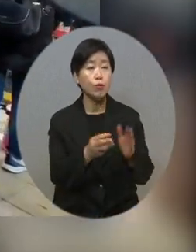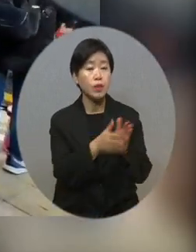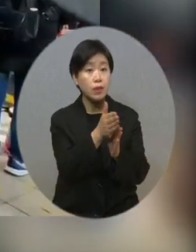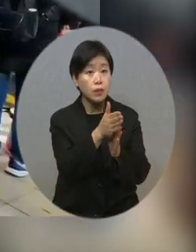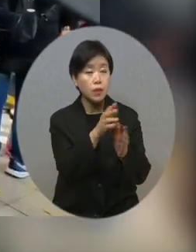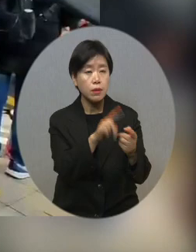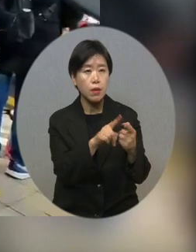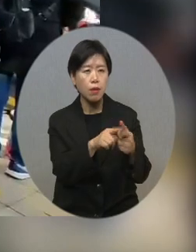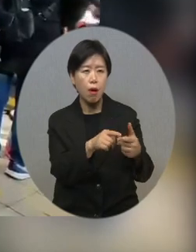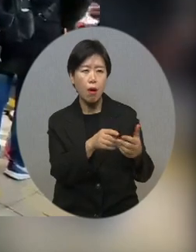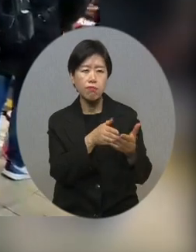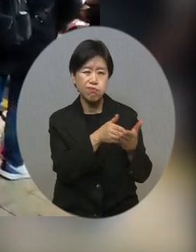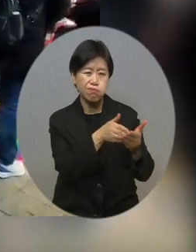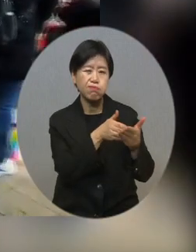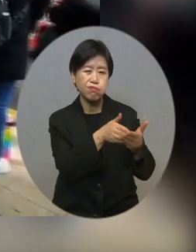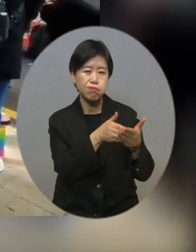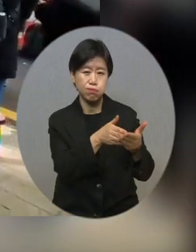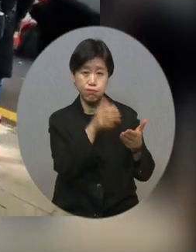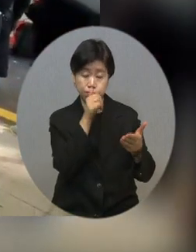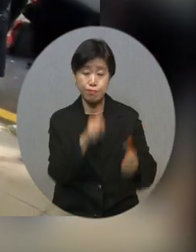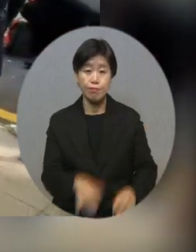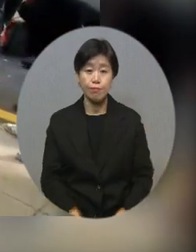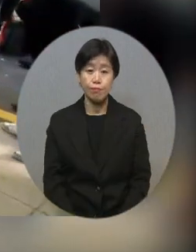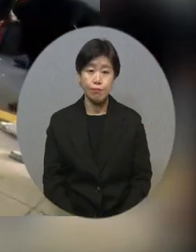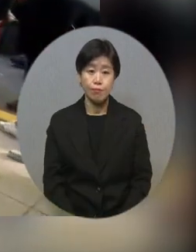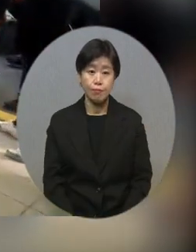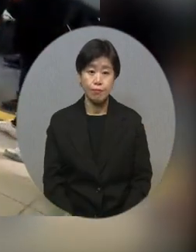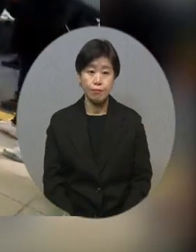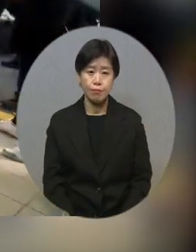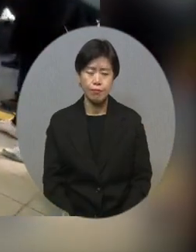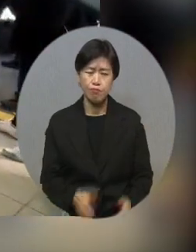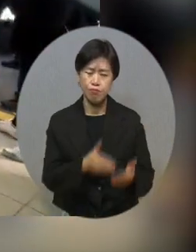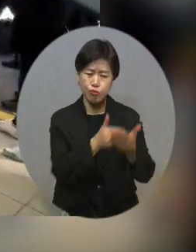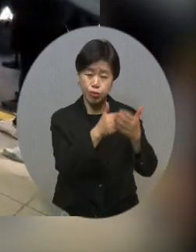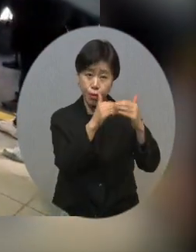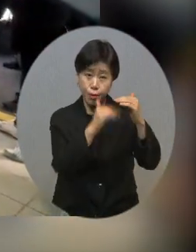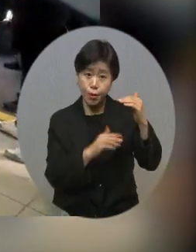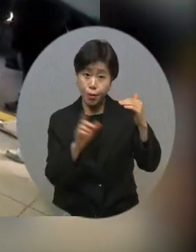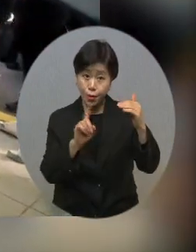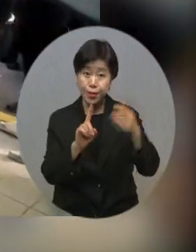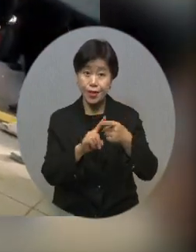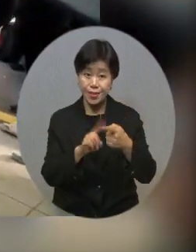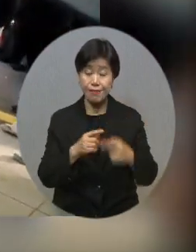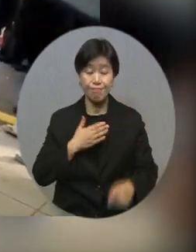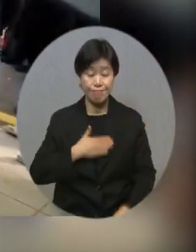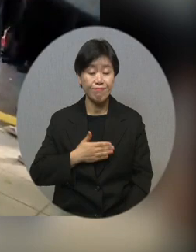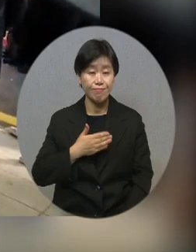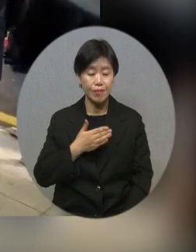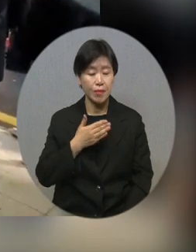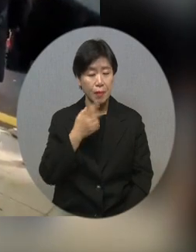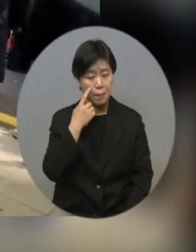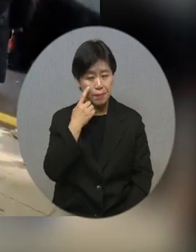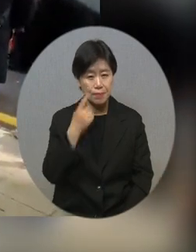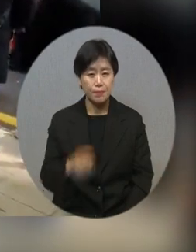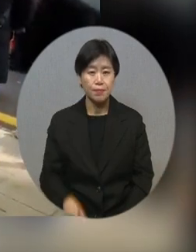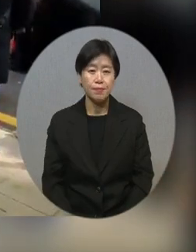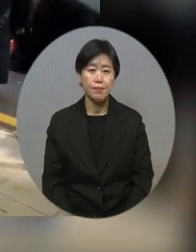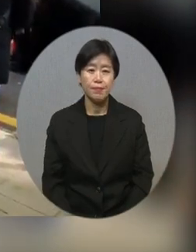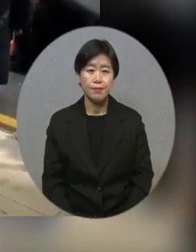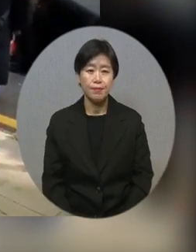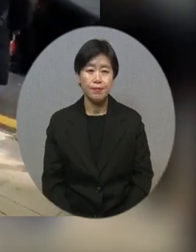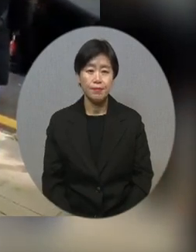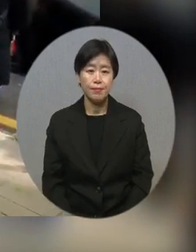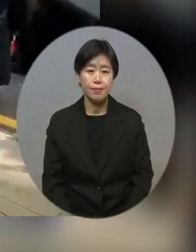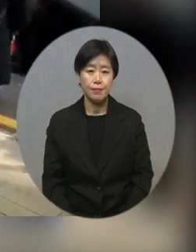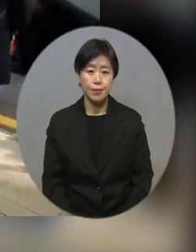무언가 하고 싶은 말씀이 있다고 하십니다. 그 이야기가 무엇인지 저 로드마스터 닥터 K와 함께 오늘